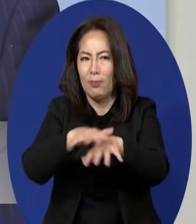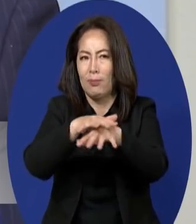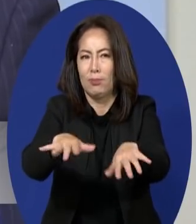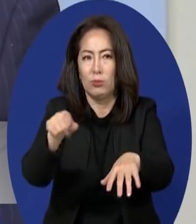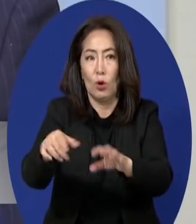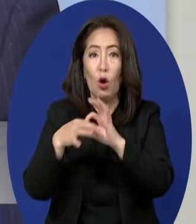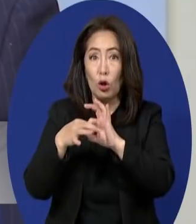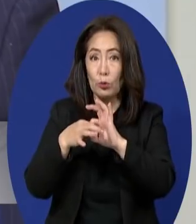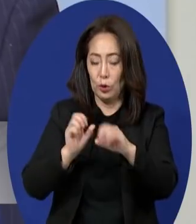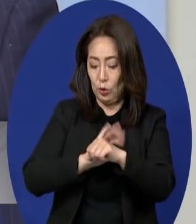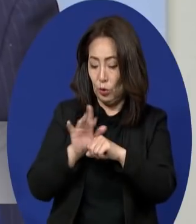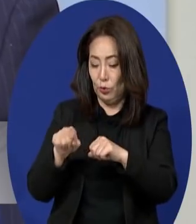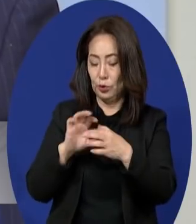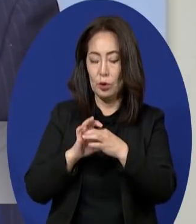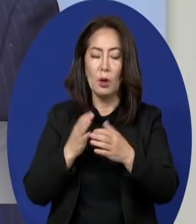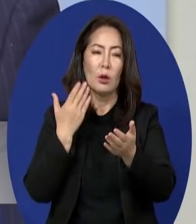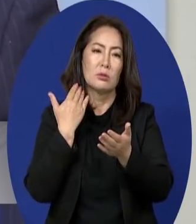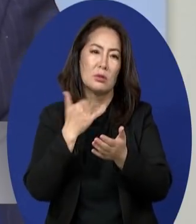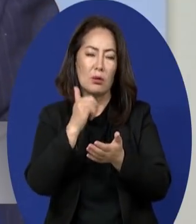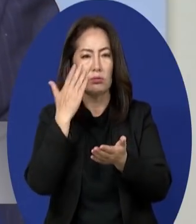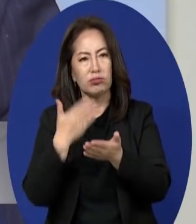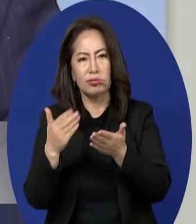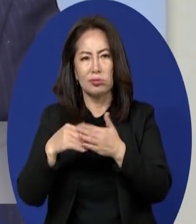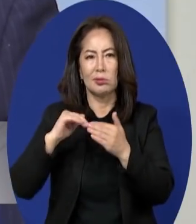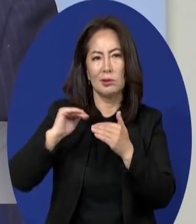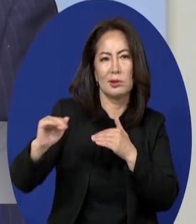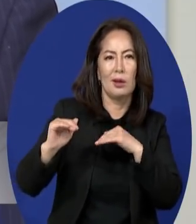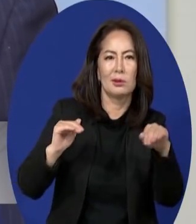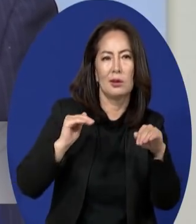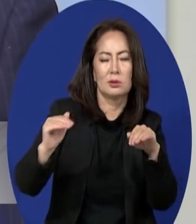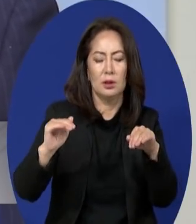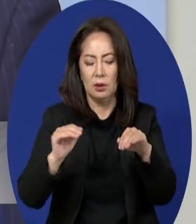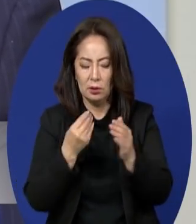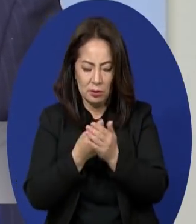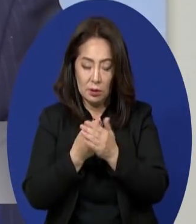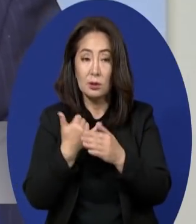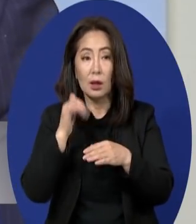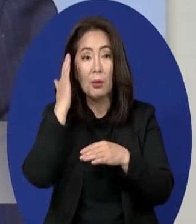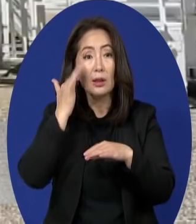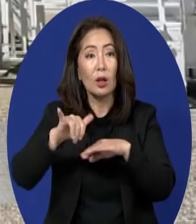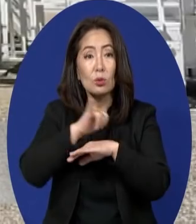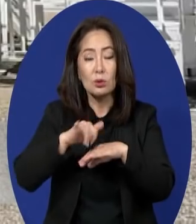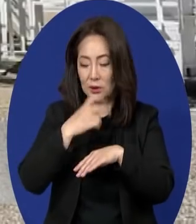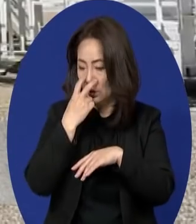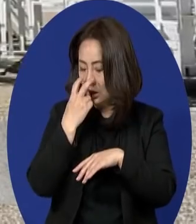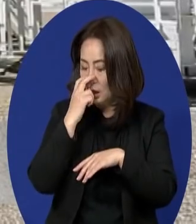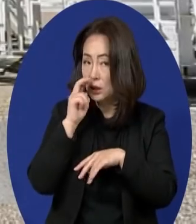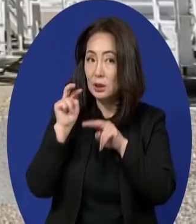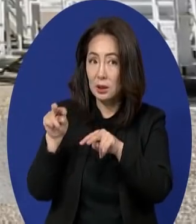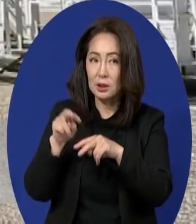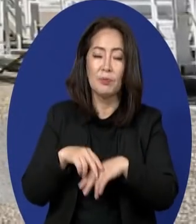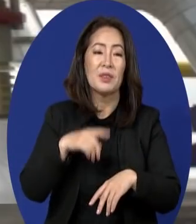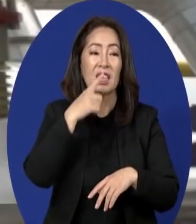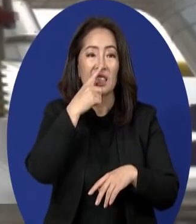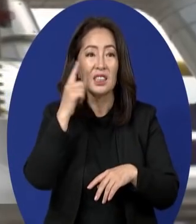байна. Энэ давалгаатай холбоотойгоор худалдаа хамгаалтуудыг хязгаарлах тийм дүр зүрэг зарим улсууд дулаа ажиглав. Хятадын эрчим